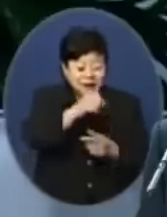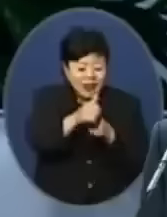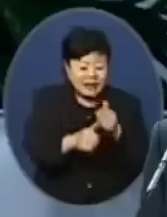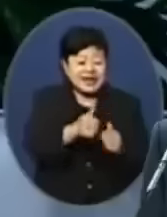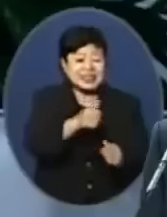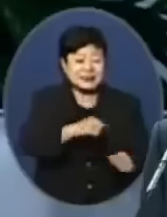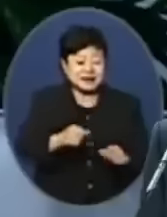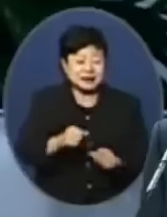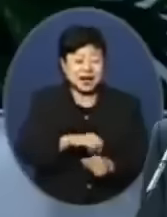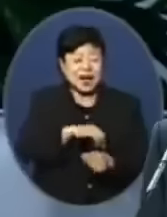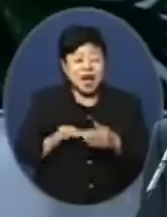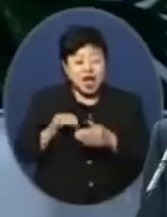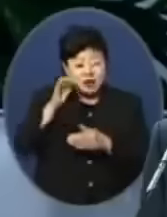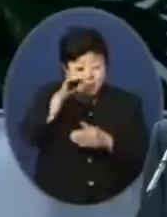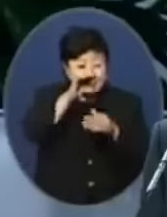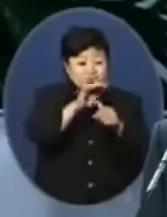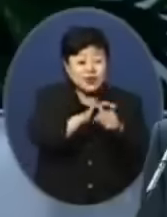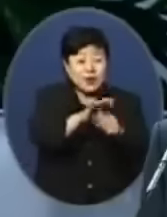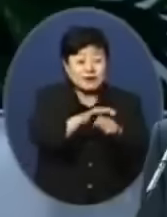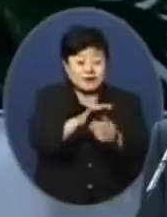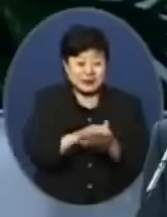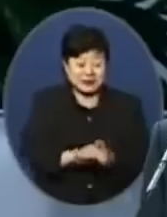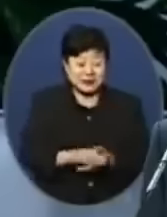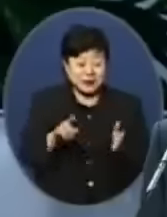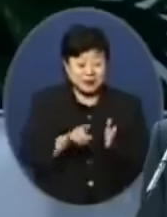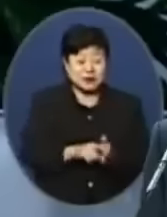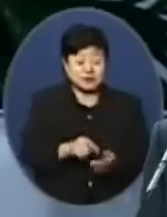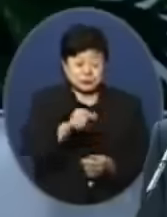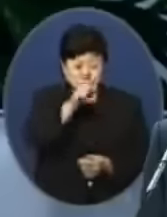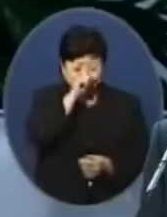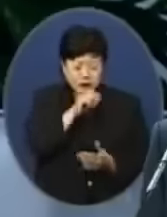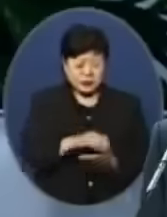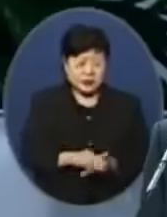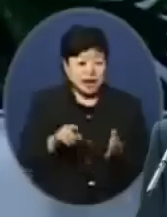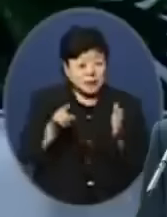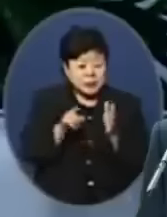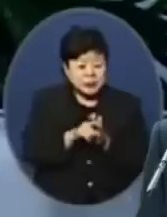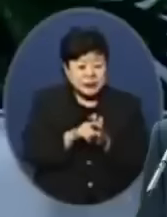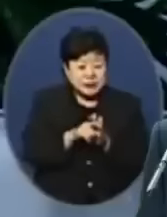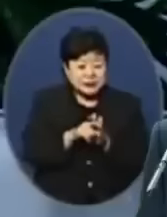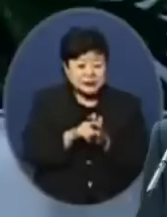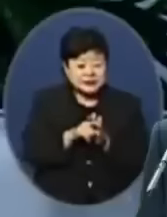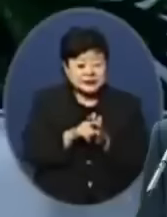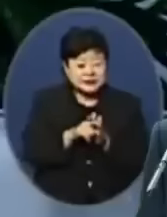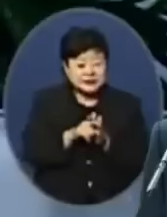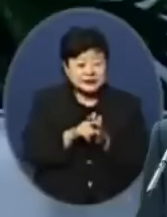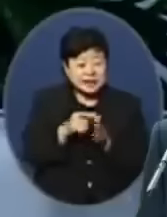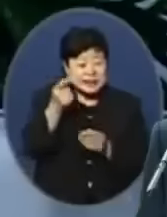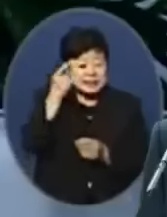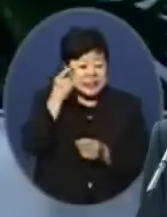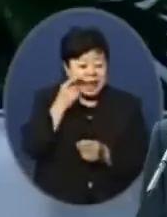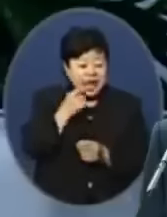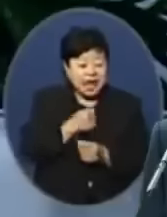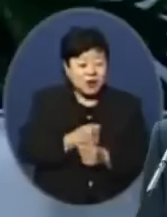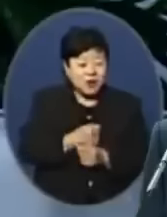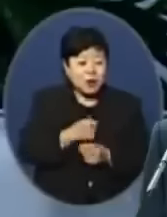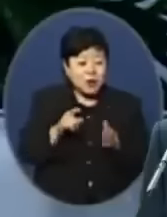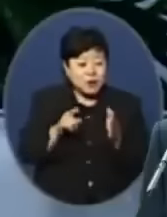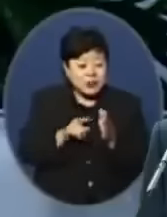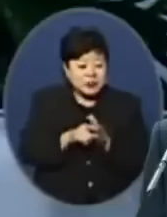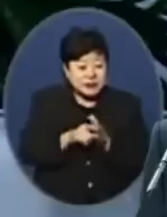하나님의 역사가 넘쳐나는 것입니다. 믿음이 좋은 것은 믿음이 생각을 하게 하고